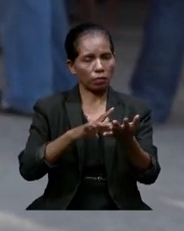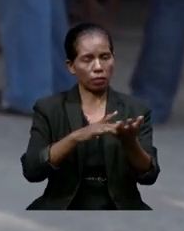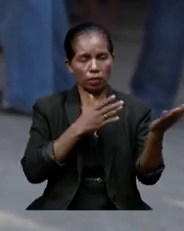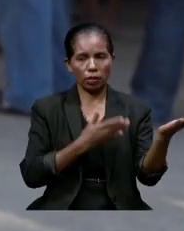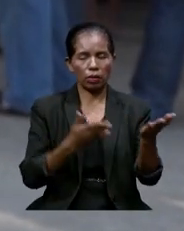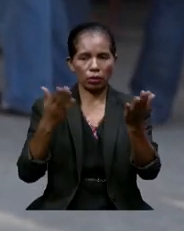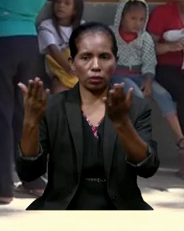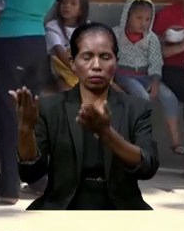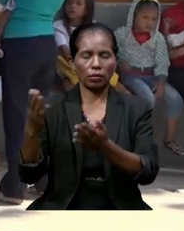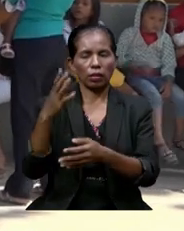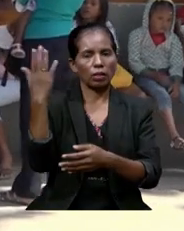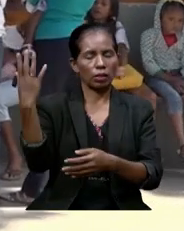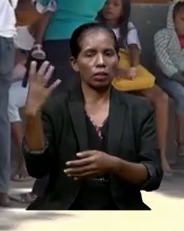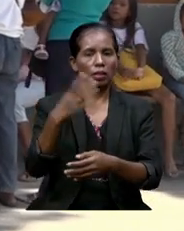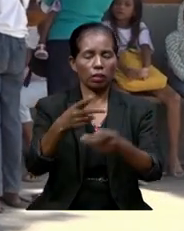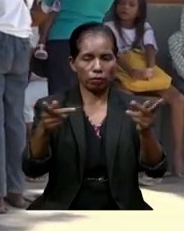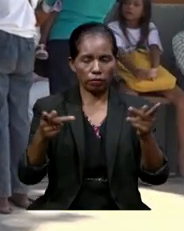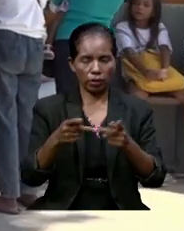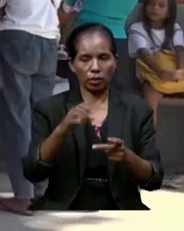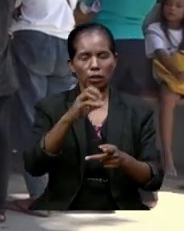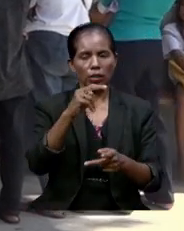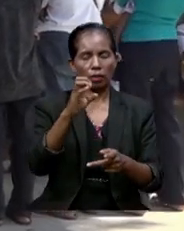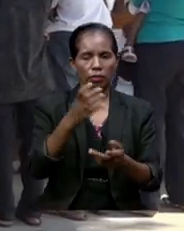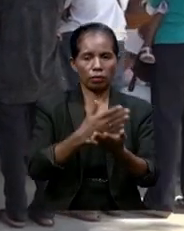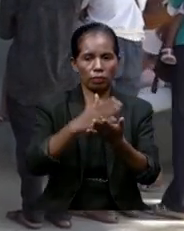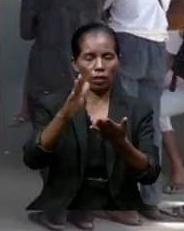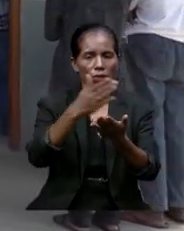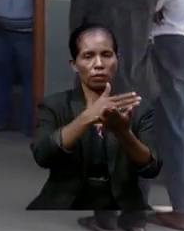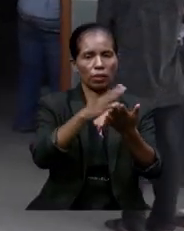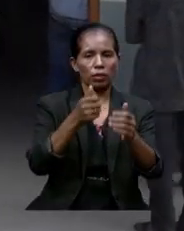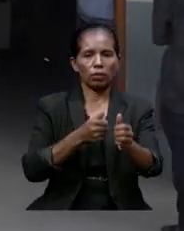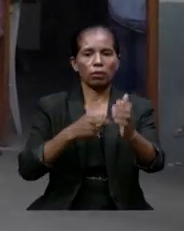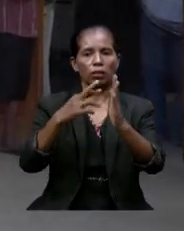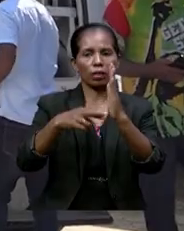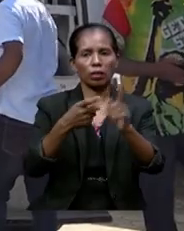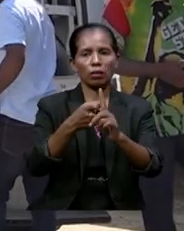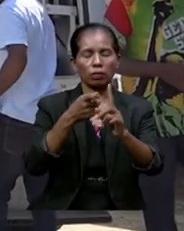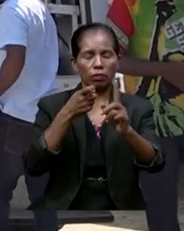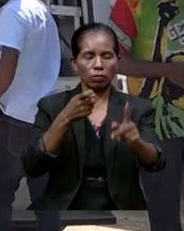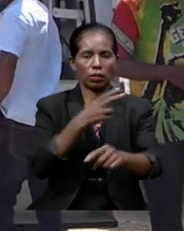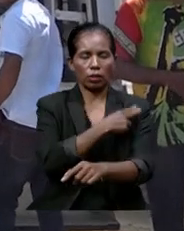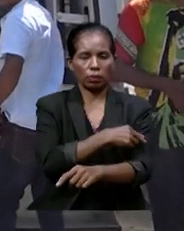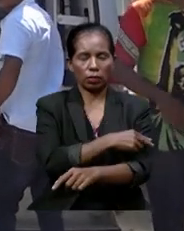iha armazen Instituto Refere halo kedes distribuição baseia ba pedido mai husi fasilidade